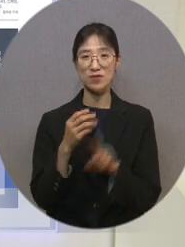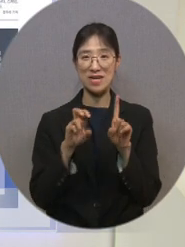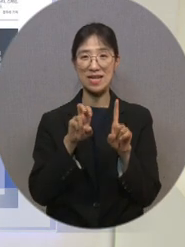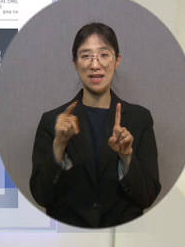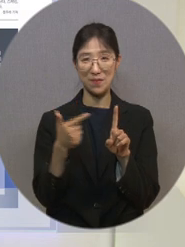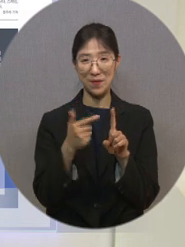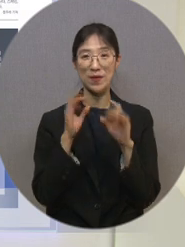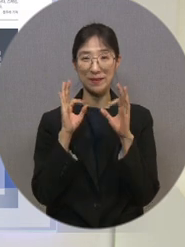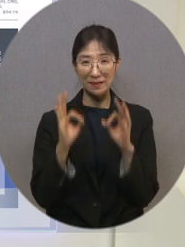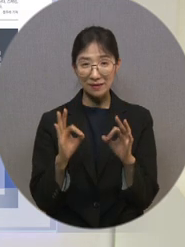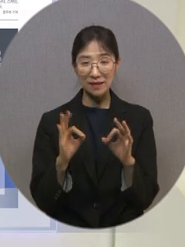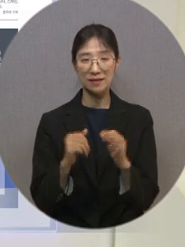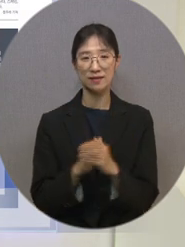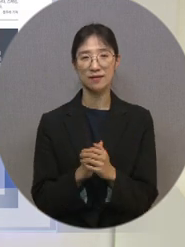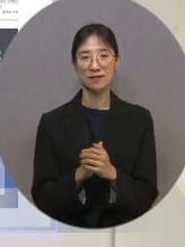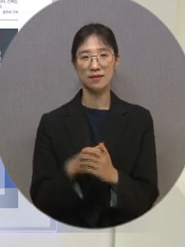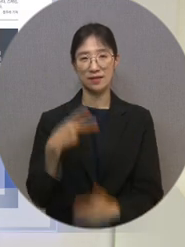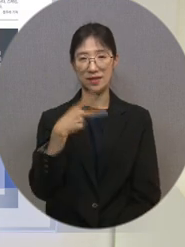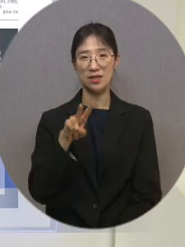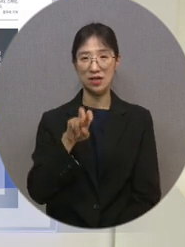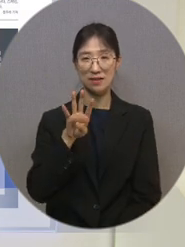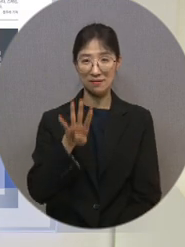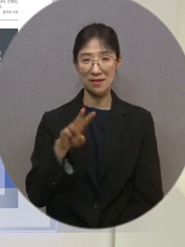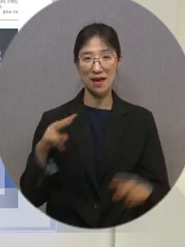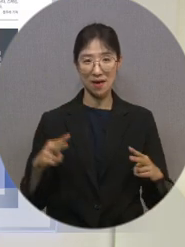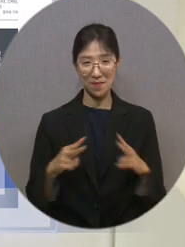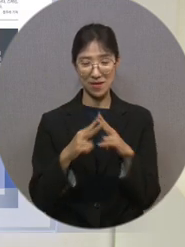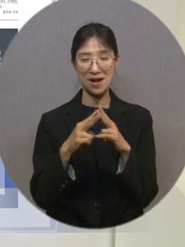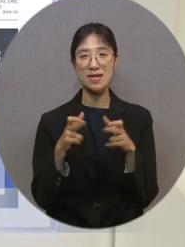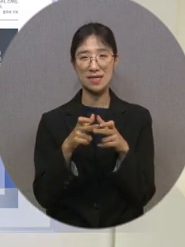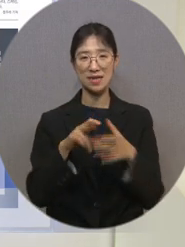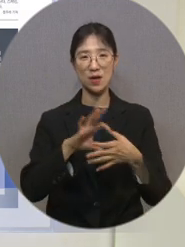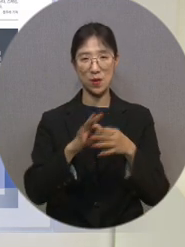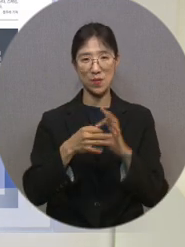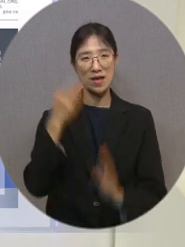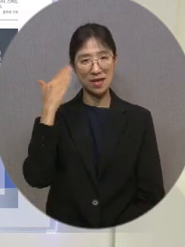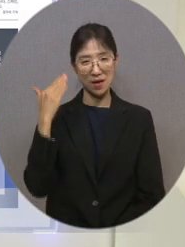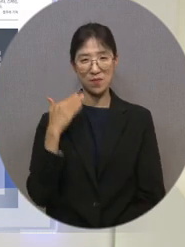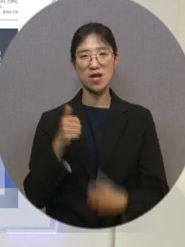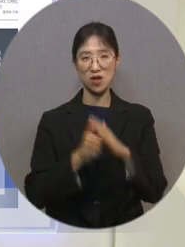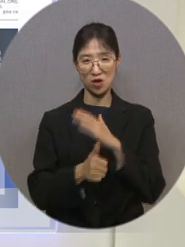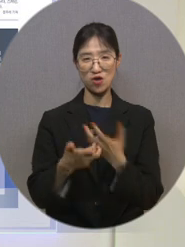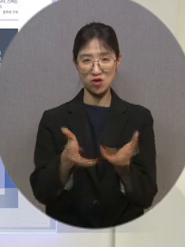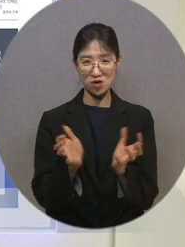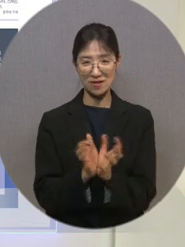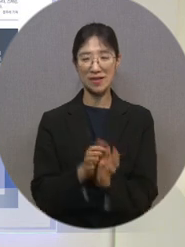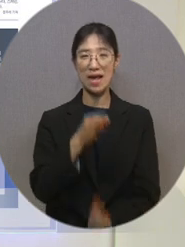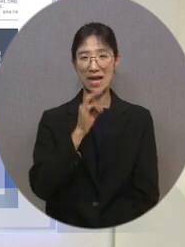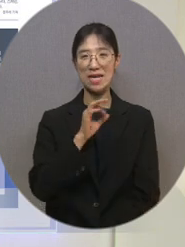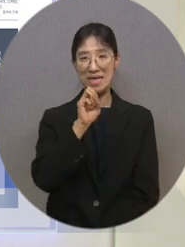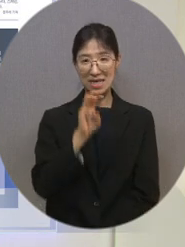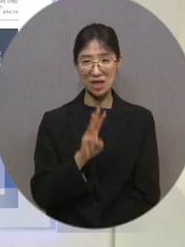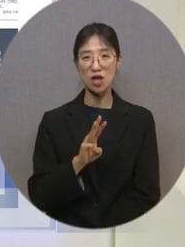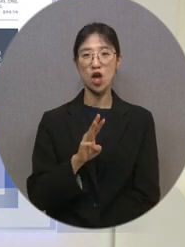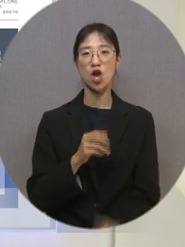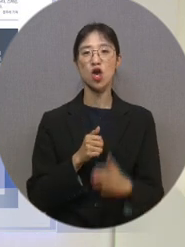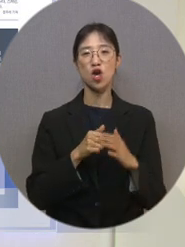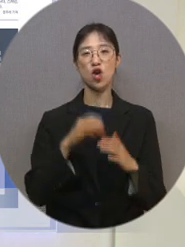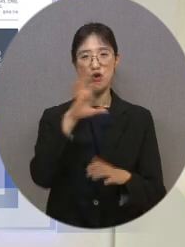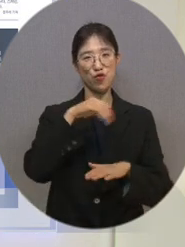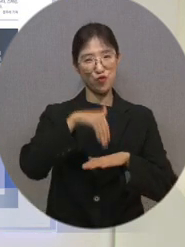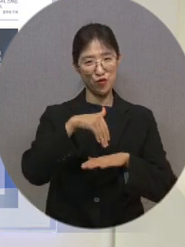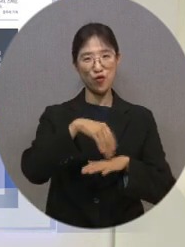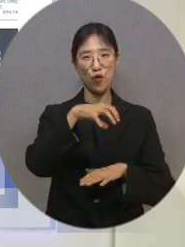1면으로 가보겠습니다. 2024 파리 패럴림픽 대한민국 선수단이 이천 선수촌에서 훈련